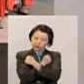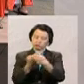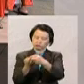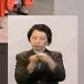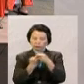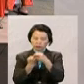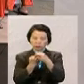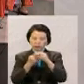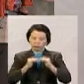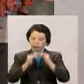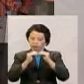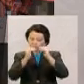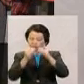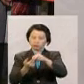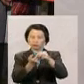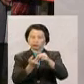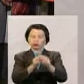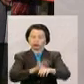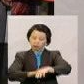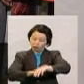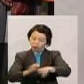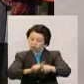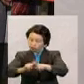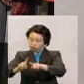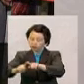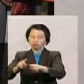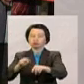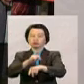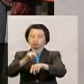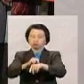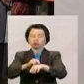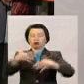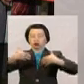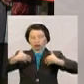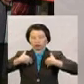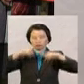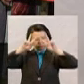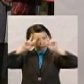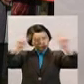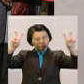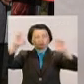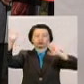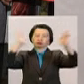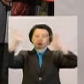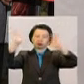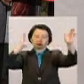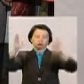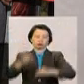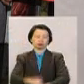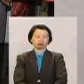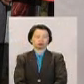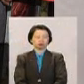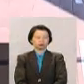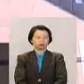perpaduan, meningkatkan perpaduan kaum ke arah perpaduan nasional dan mewujudkan keharmonian negara.